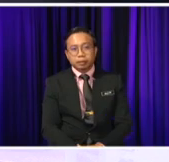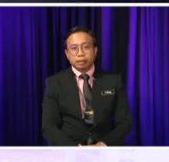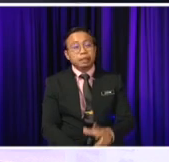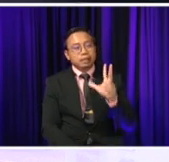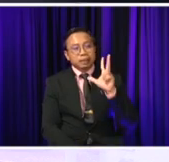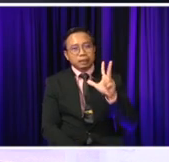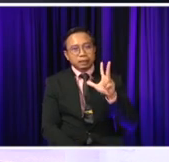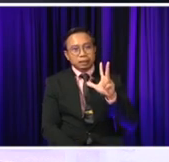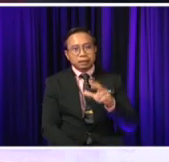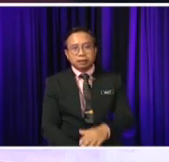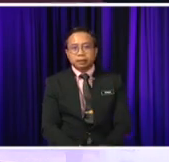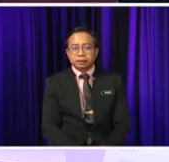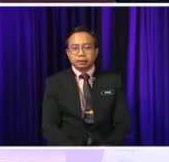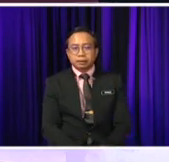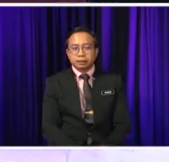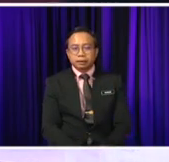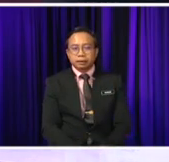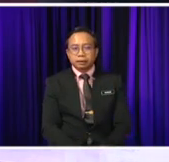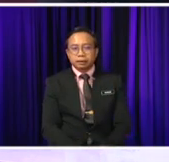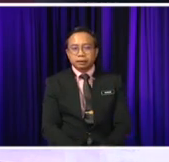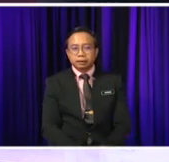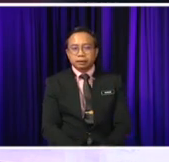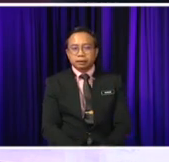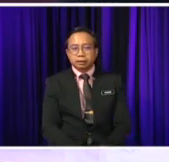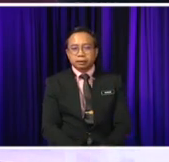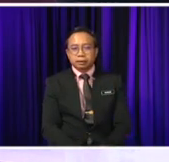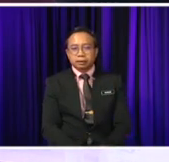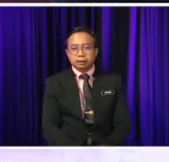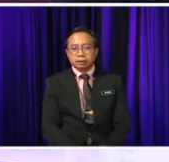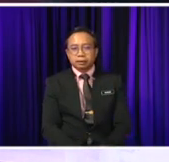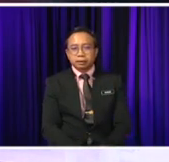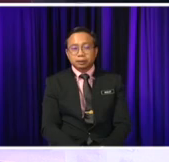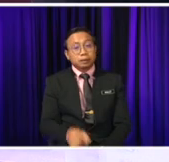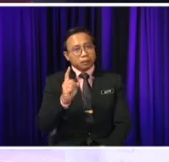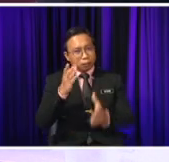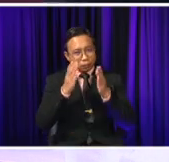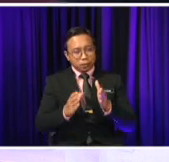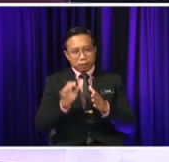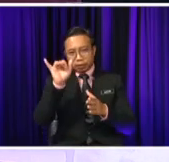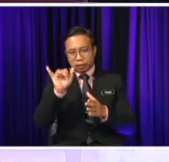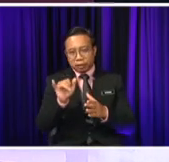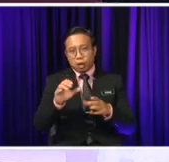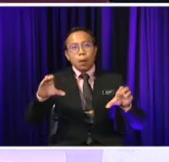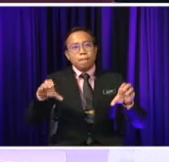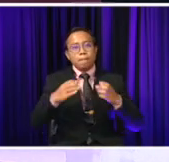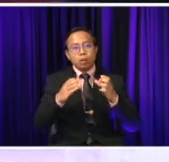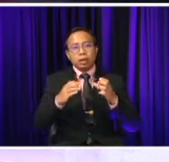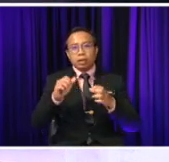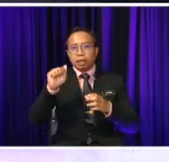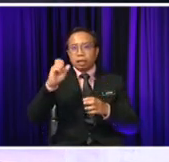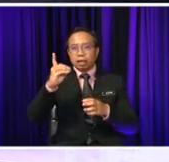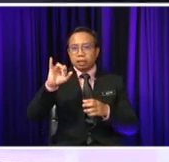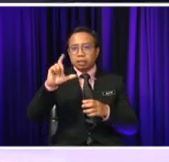yang ketiga paus bagusnya yaitu Dia seorang yang melaksanakan keadilan